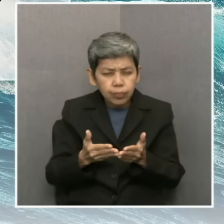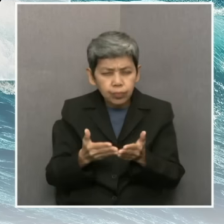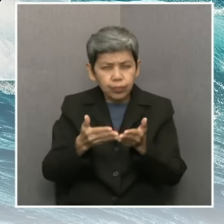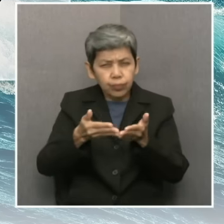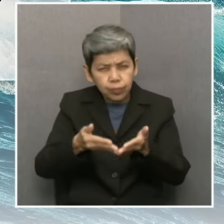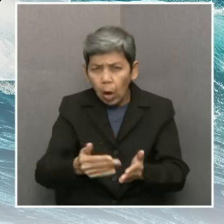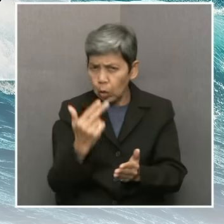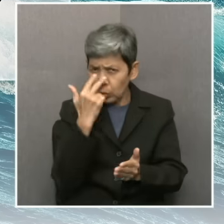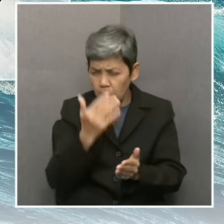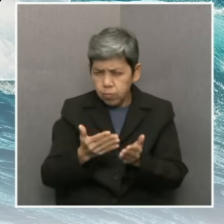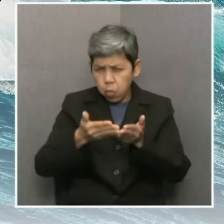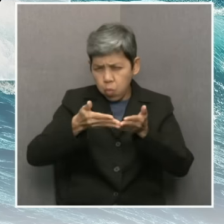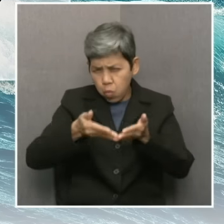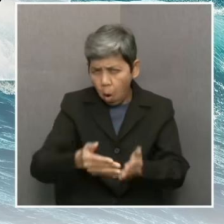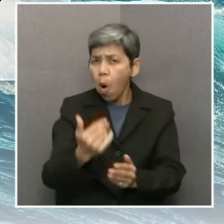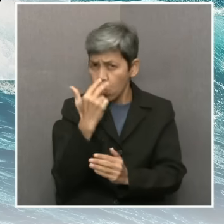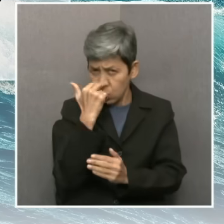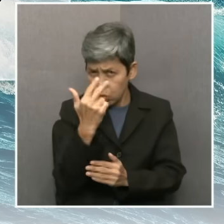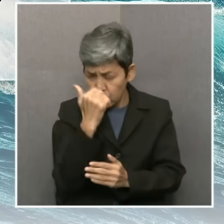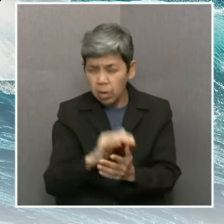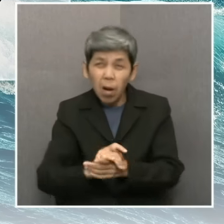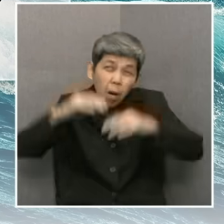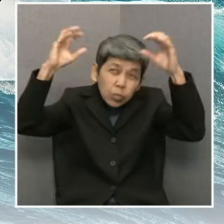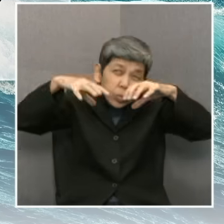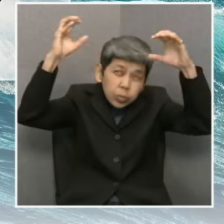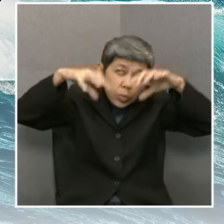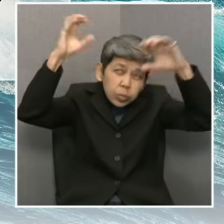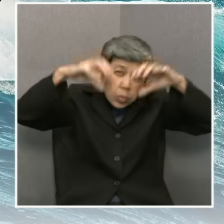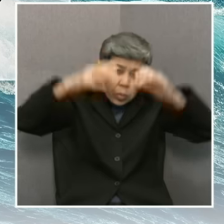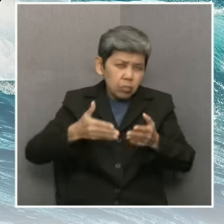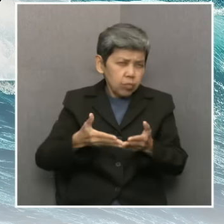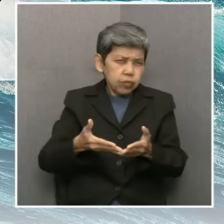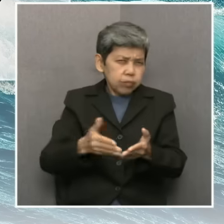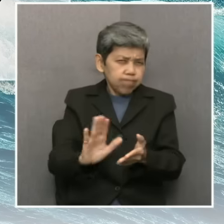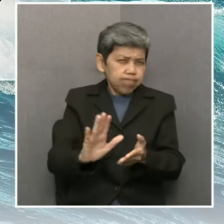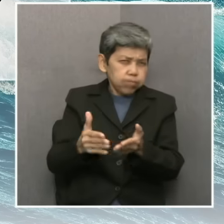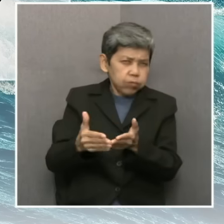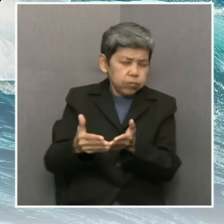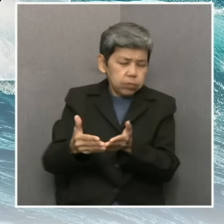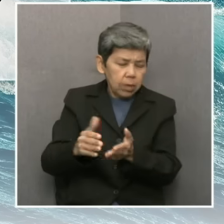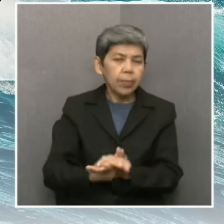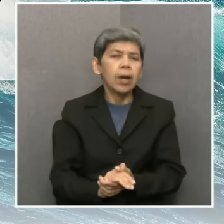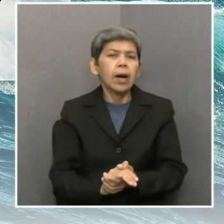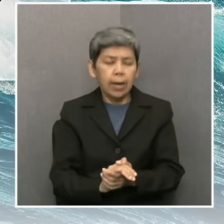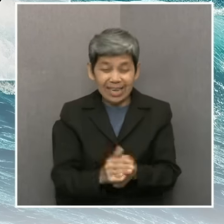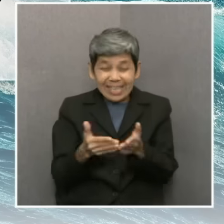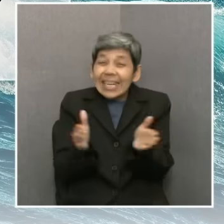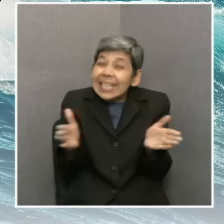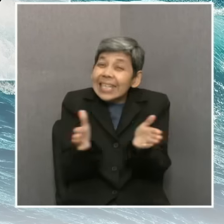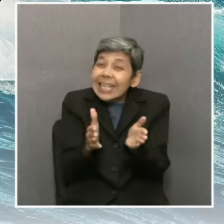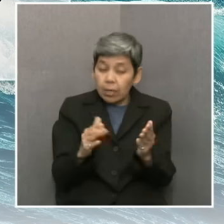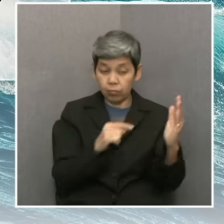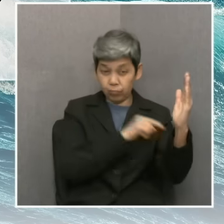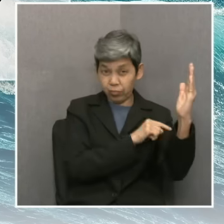กล่าวเดินเรือด้วยความระมัดระวังหลีกเลี่ยงการเดินเรือในจุดที่มีฝนฟ้าคะนองสำหรับเรือเล็กบริเวณทะเล